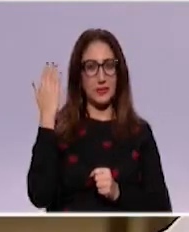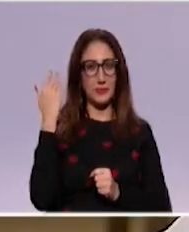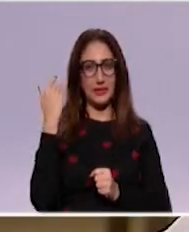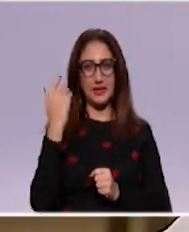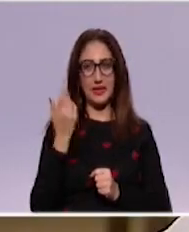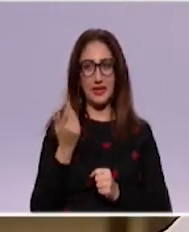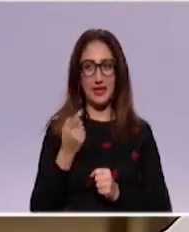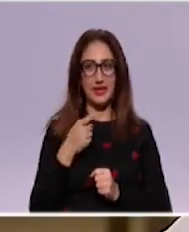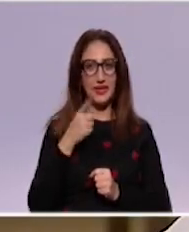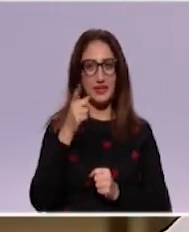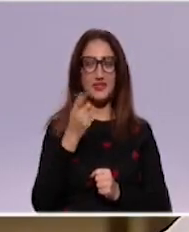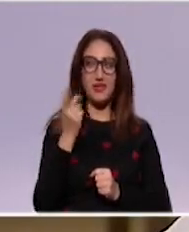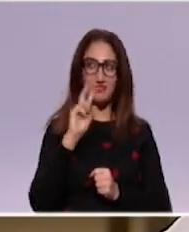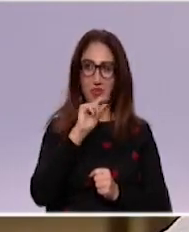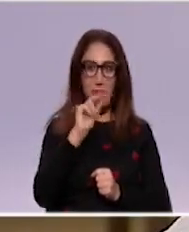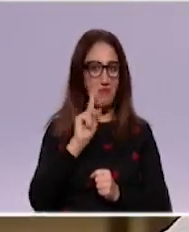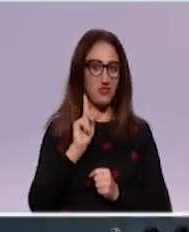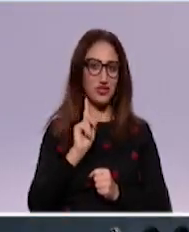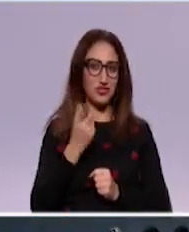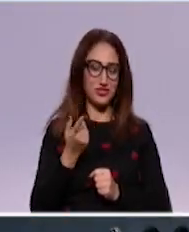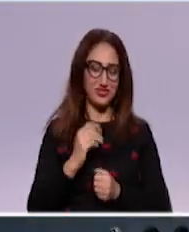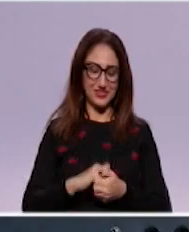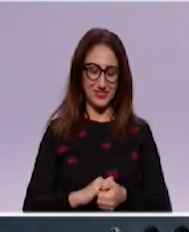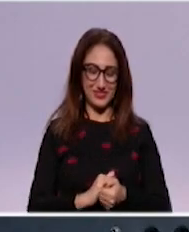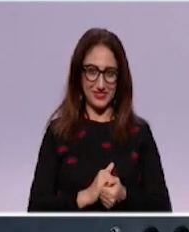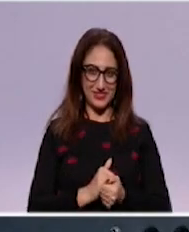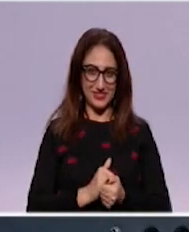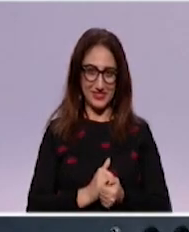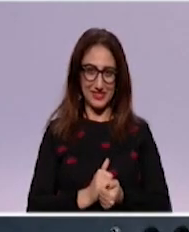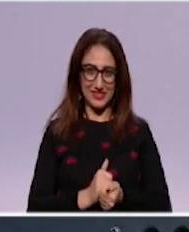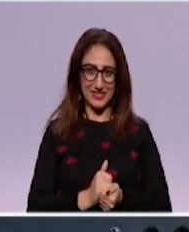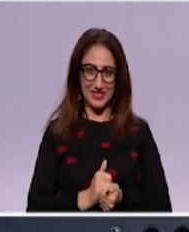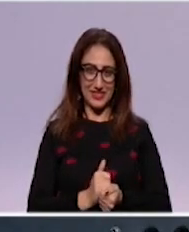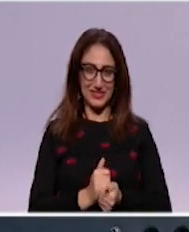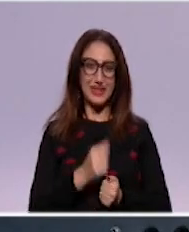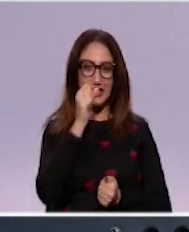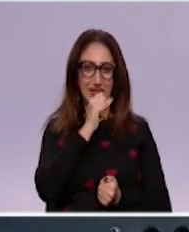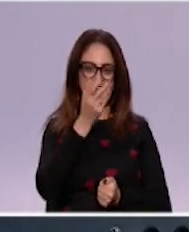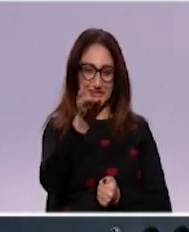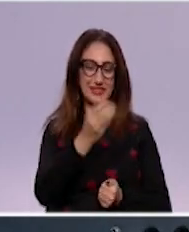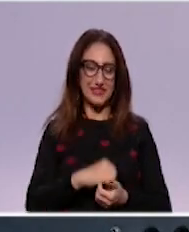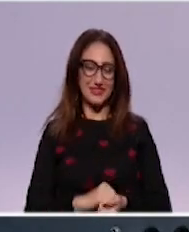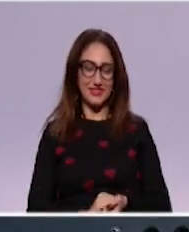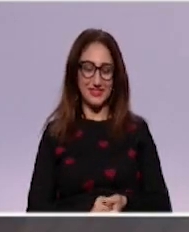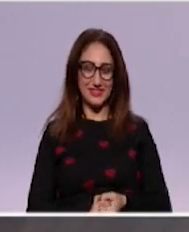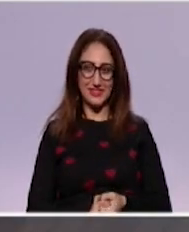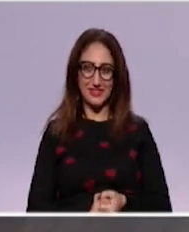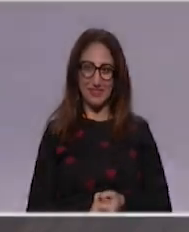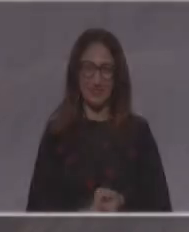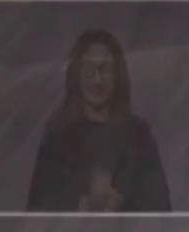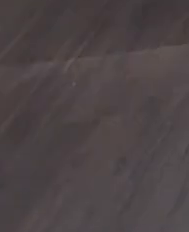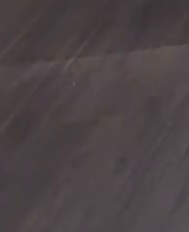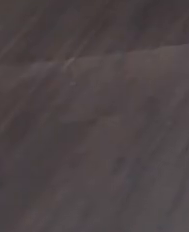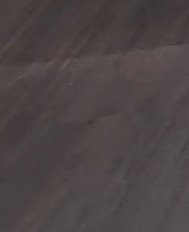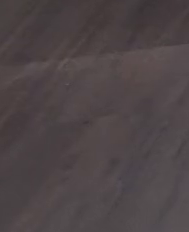لا انت عمر نادر في الزمن ده الحقيقة. مش نادر ولا حاجة الحقيقة. لا عمر نادر. غني يا استاذ. يلا بينا. انت